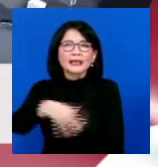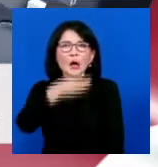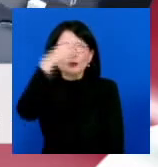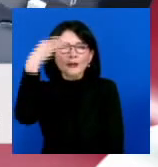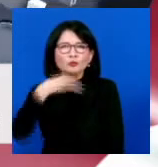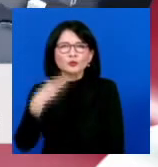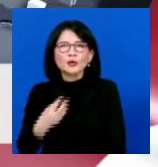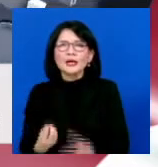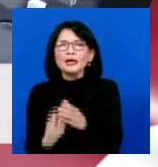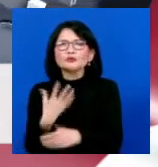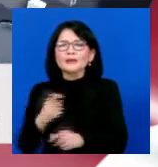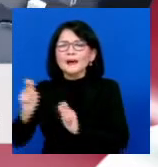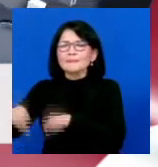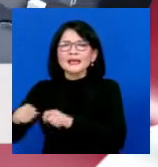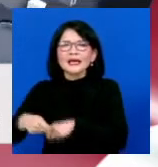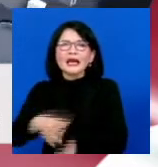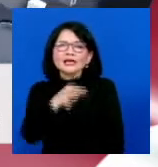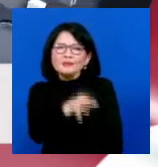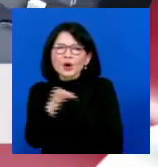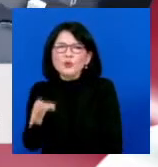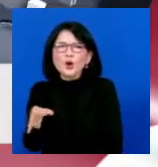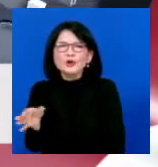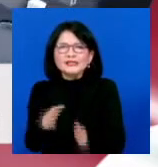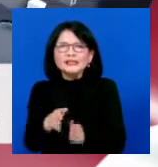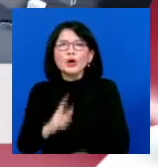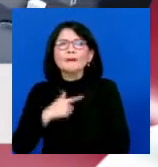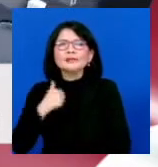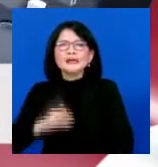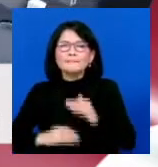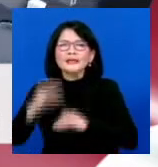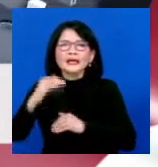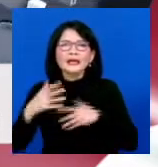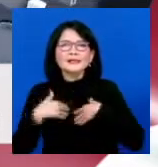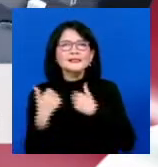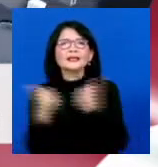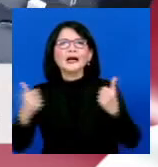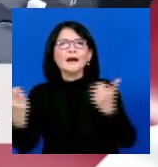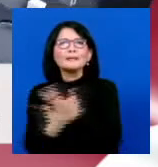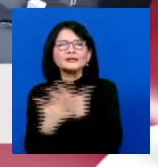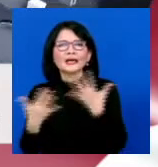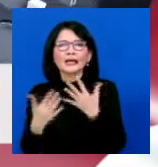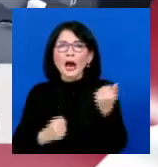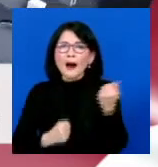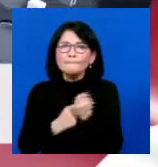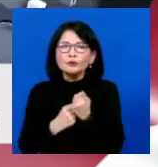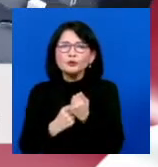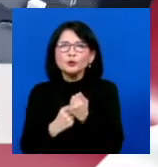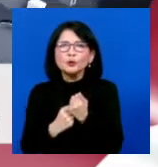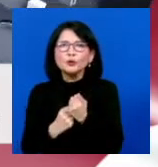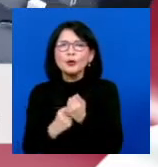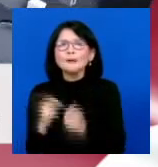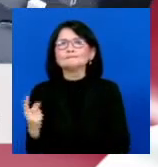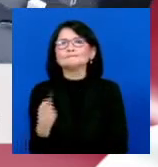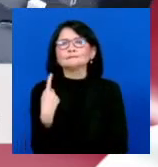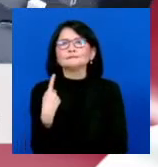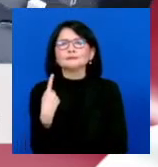juga sumber daya pertanian di pulau-pulau kecil agar dapat meningkatkan kesejahteraan masyarakat dan mendukung kemandirian bangsa